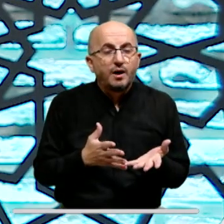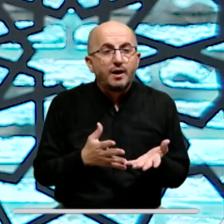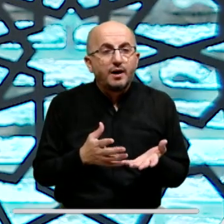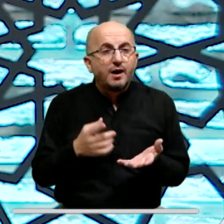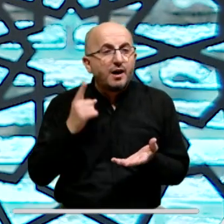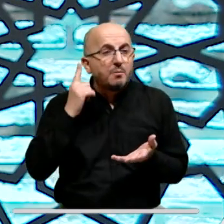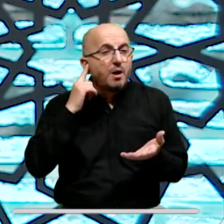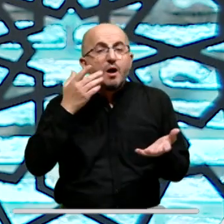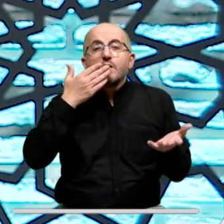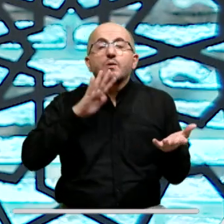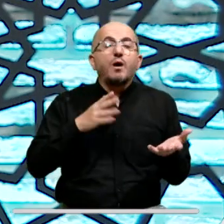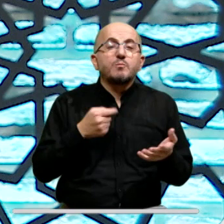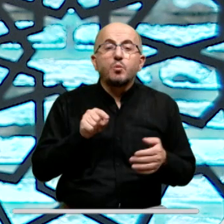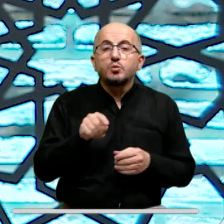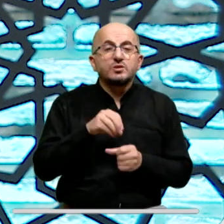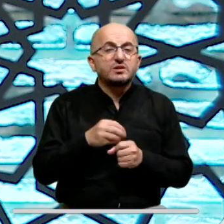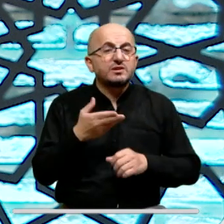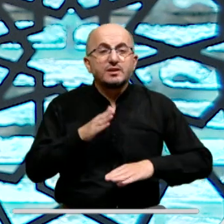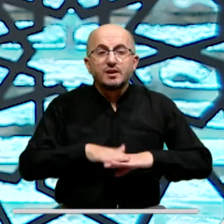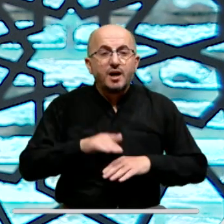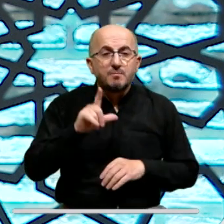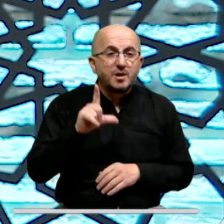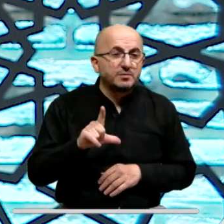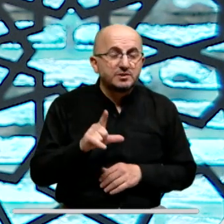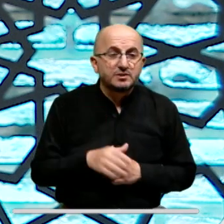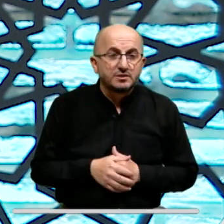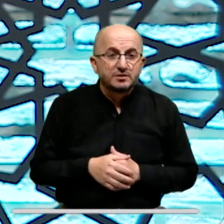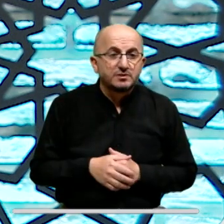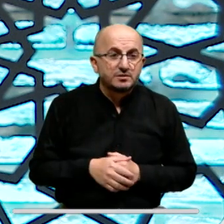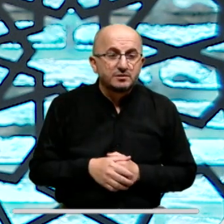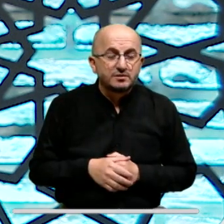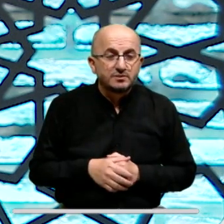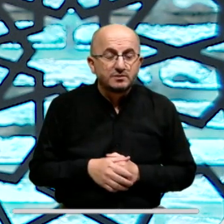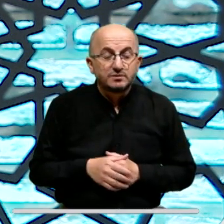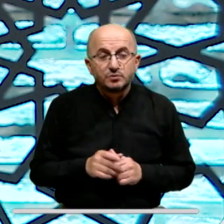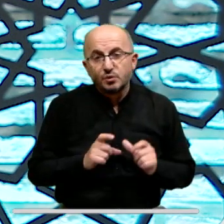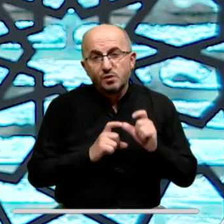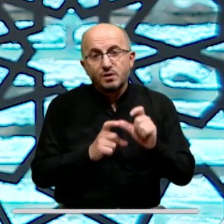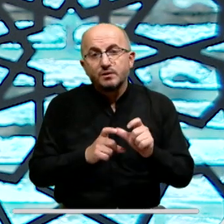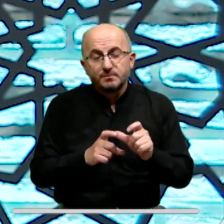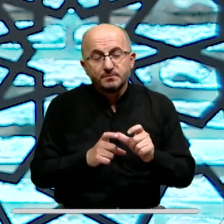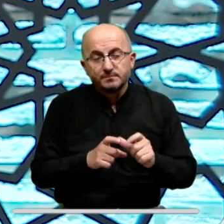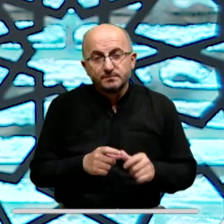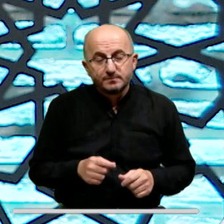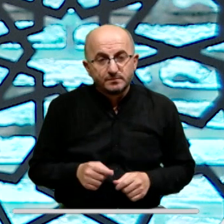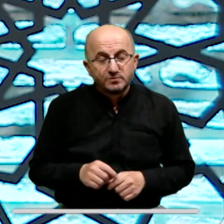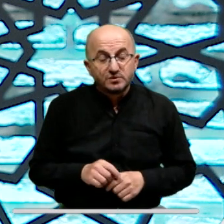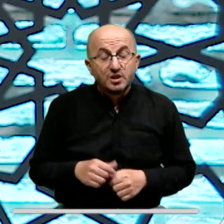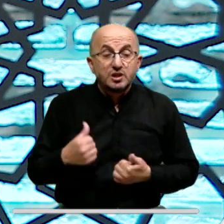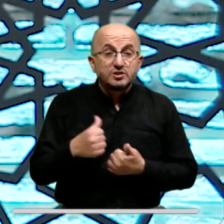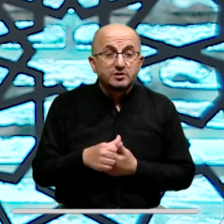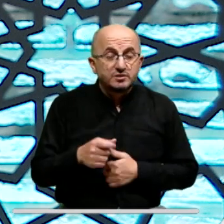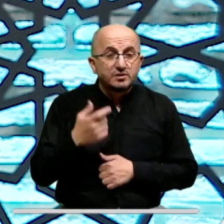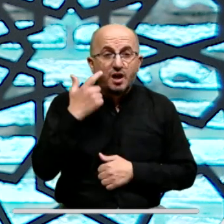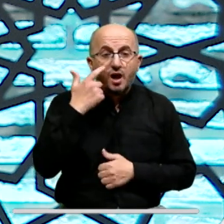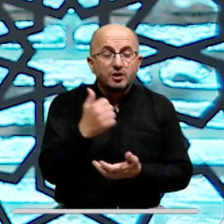Evet. Bunun için ne yapmamız lazım? Bana bir şey yapın. Peki soralım Kerim amca. Eşinize